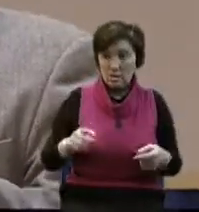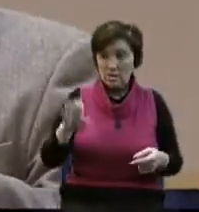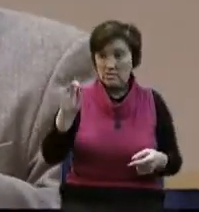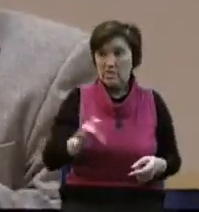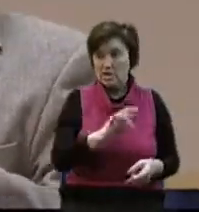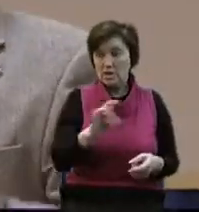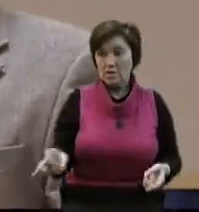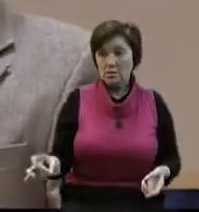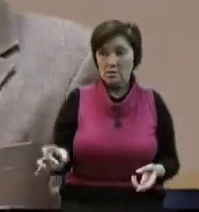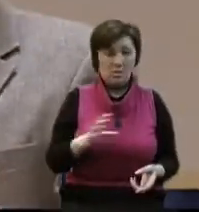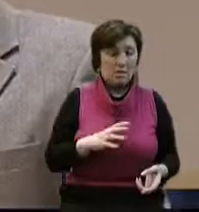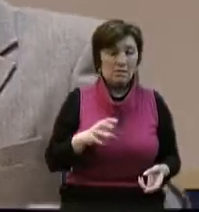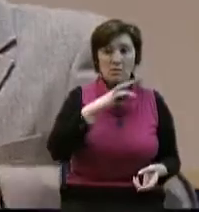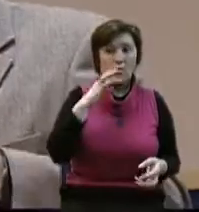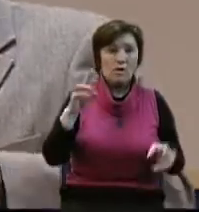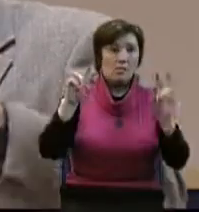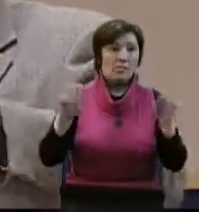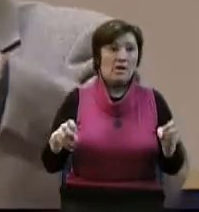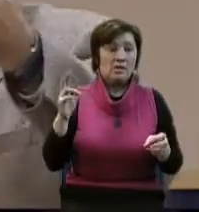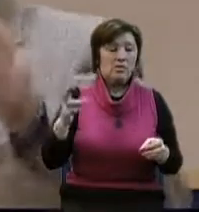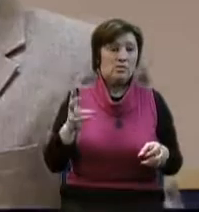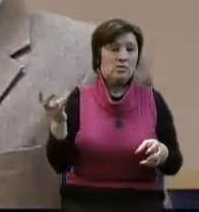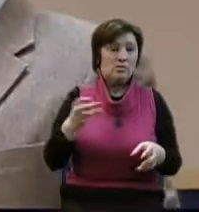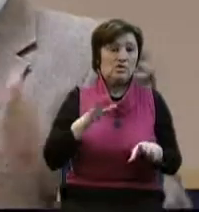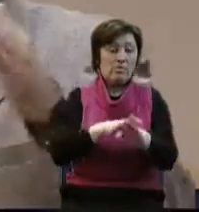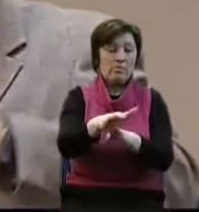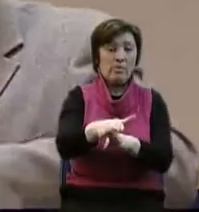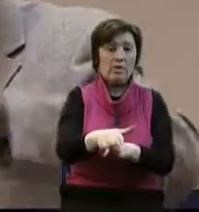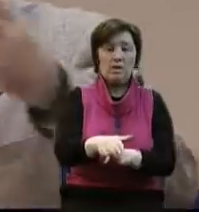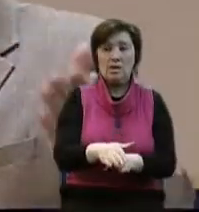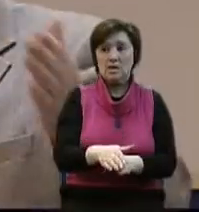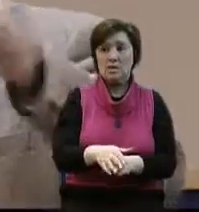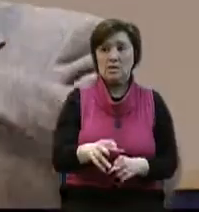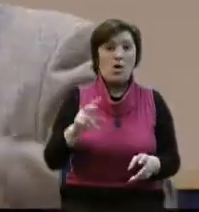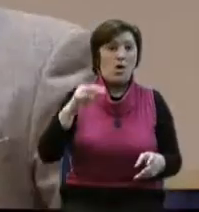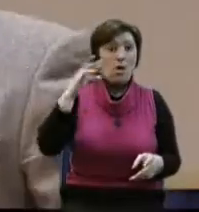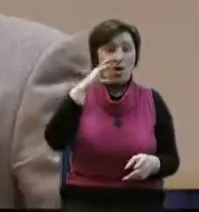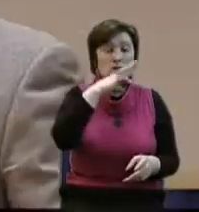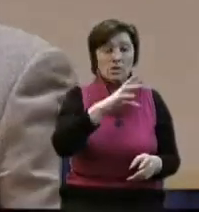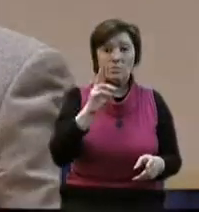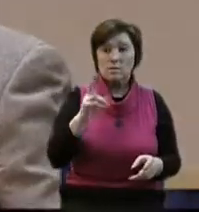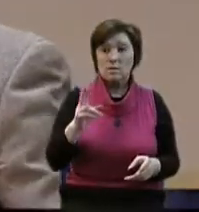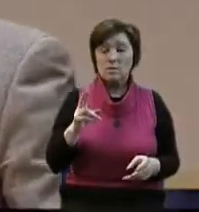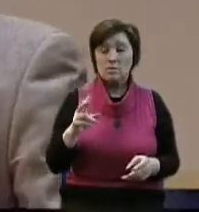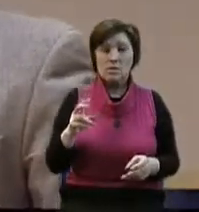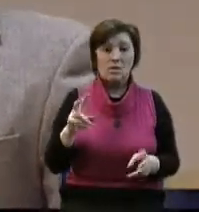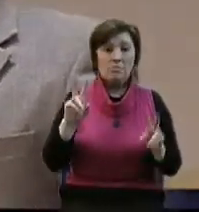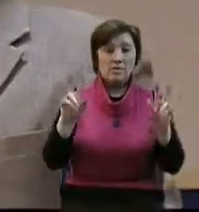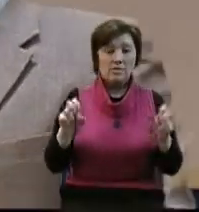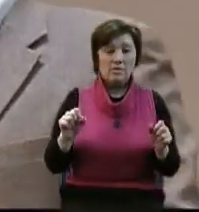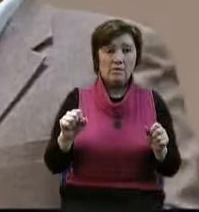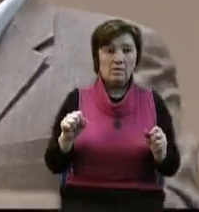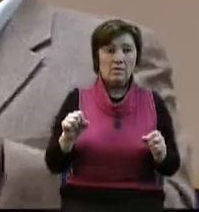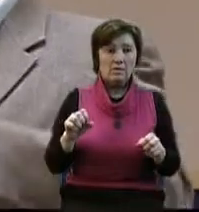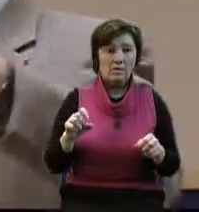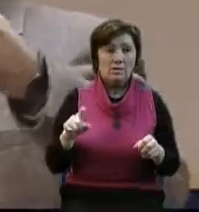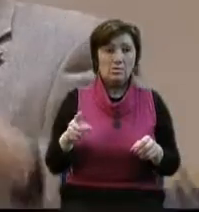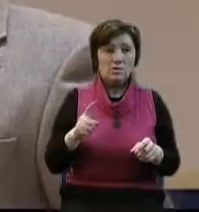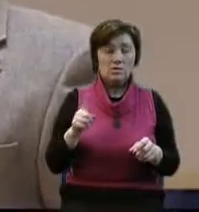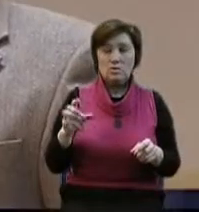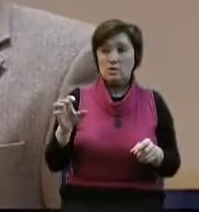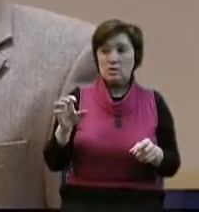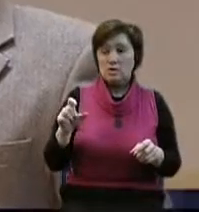много правил, которые нужно было неукоснительно соблюдать, и ошибка в каком-то из этих правил приводила к тому, что человек как бы